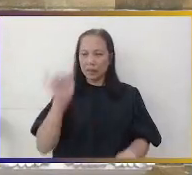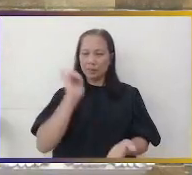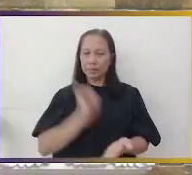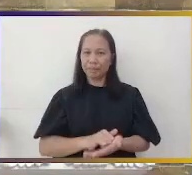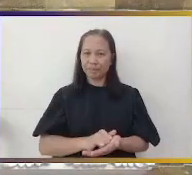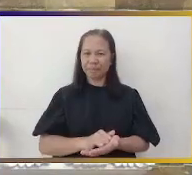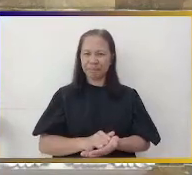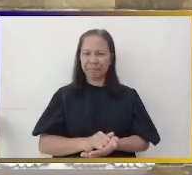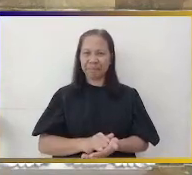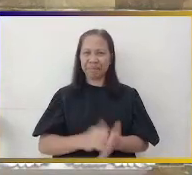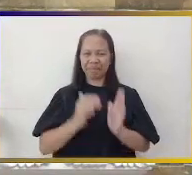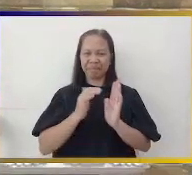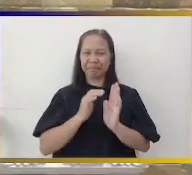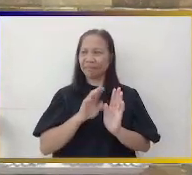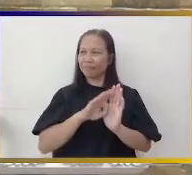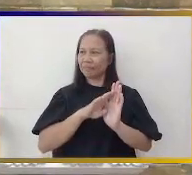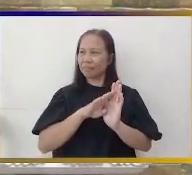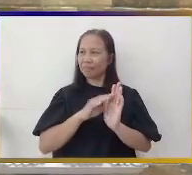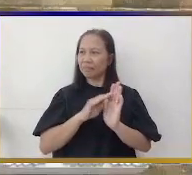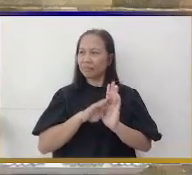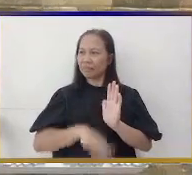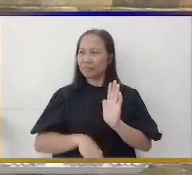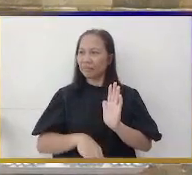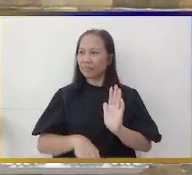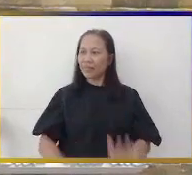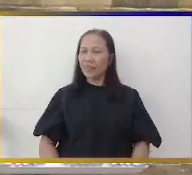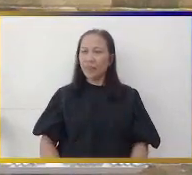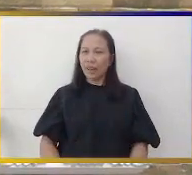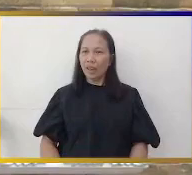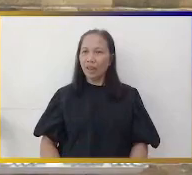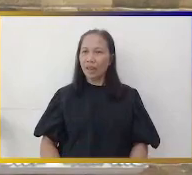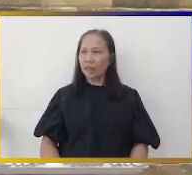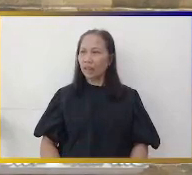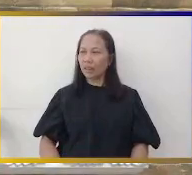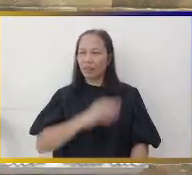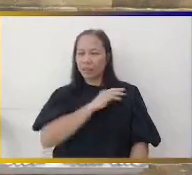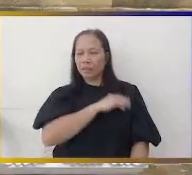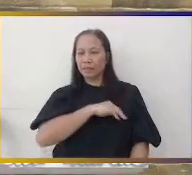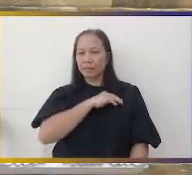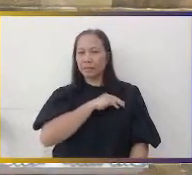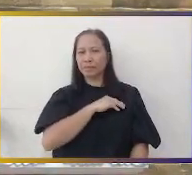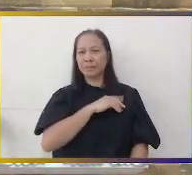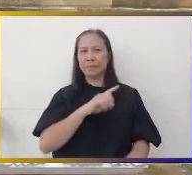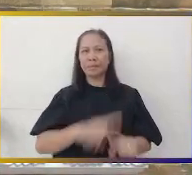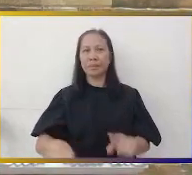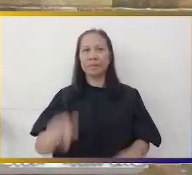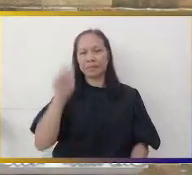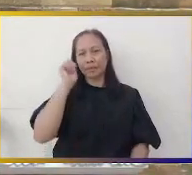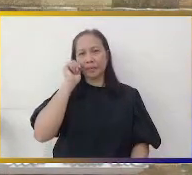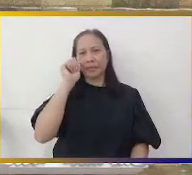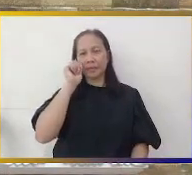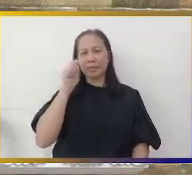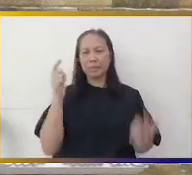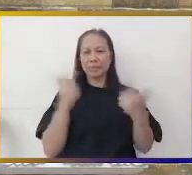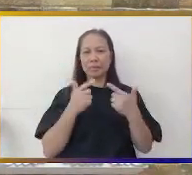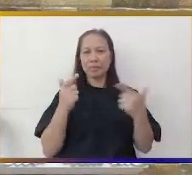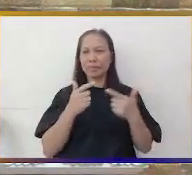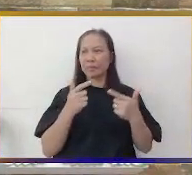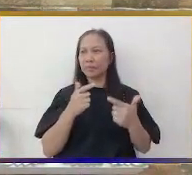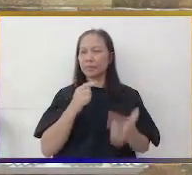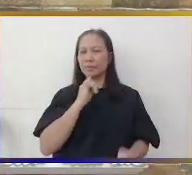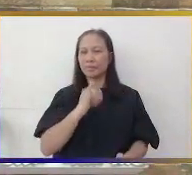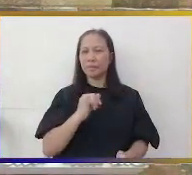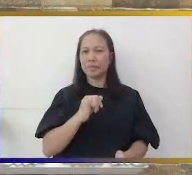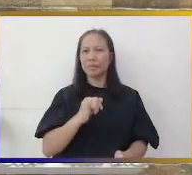na ano na lang ang pinag-aawayan ngayon pera nagpasabi nga nating mahal na Pastor nababalitaan niyo yan sa mga